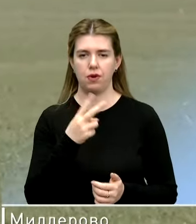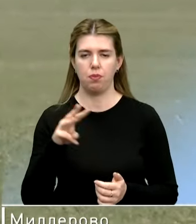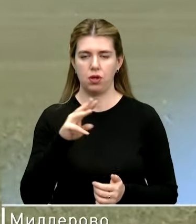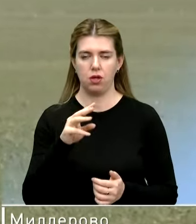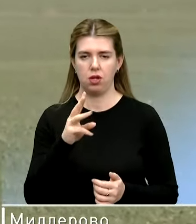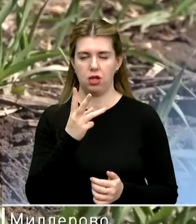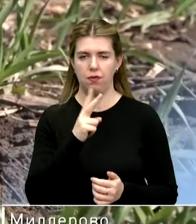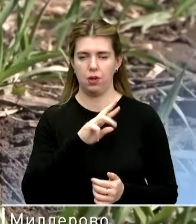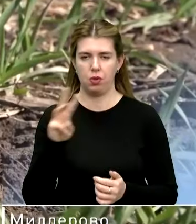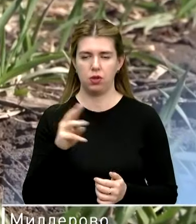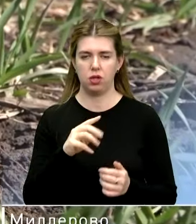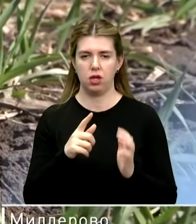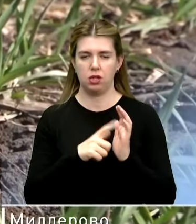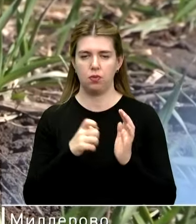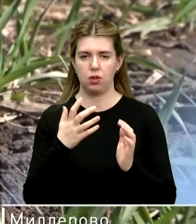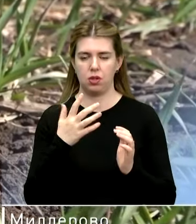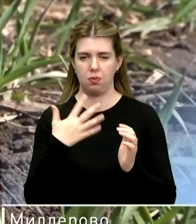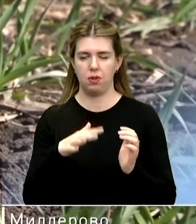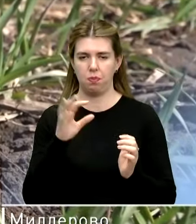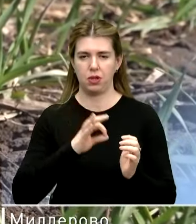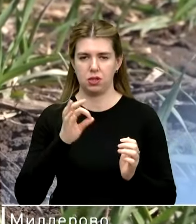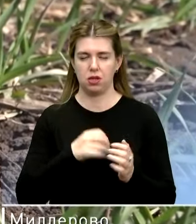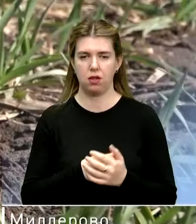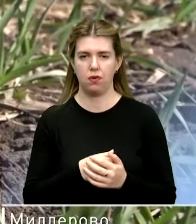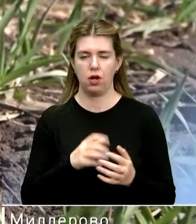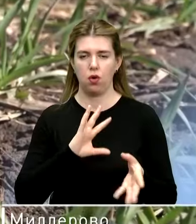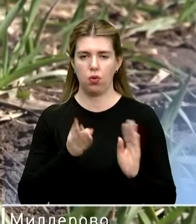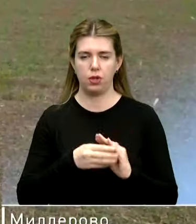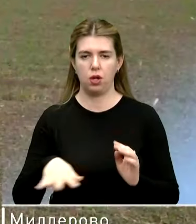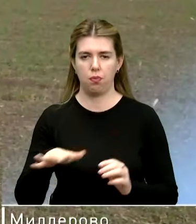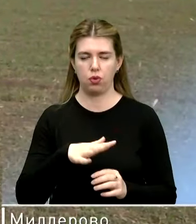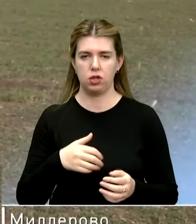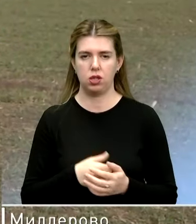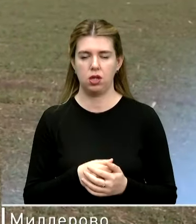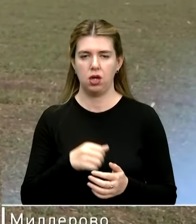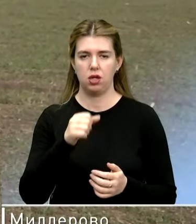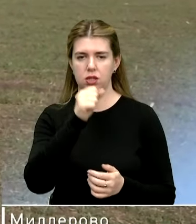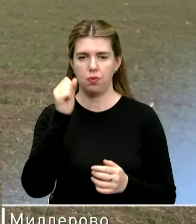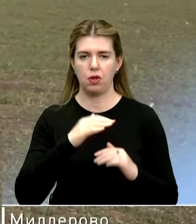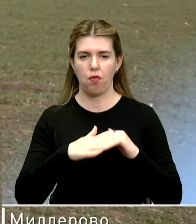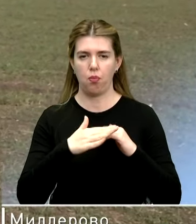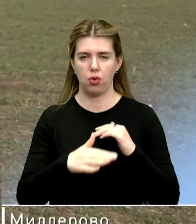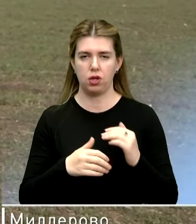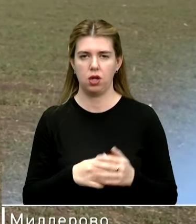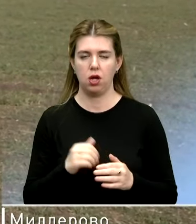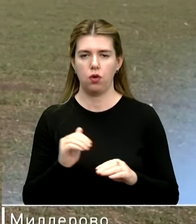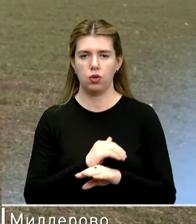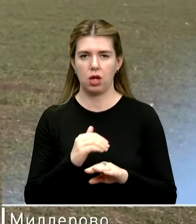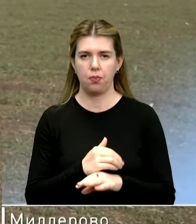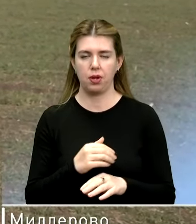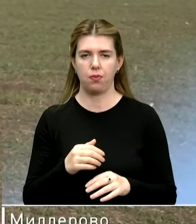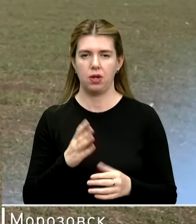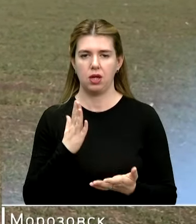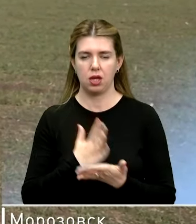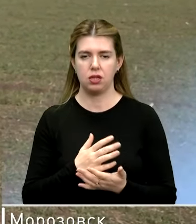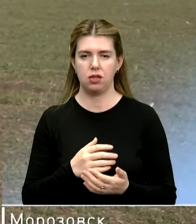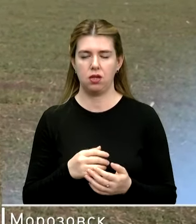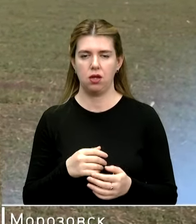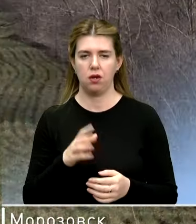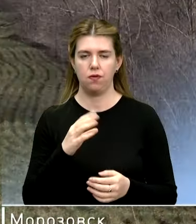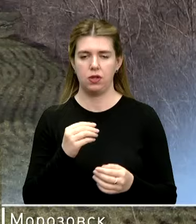200 тысяч гектар, это 75% от общей площади озимого поля. Удобрения есть в наличии,